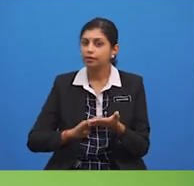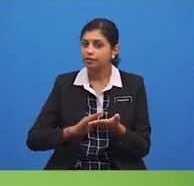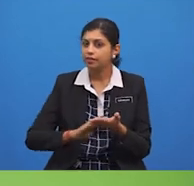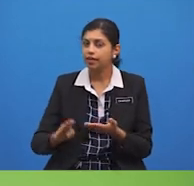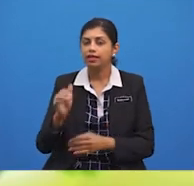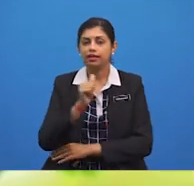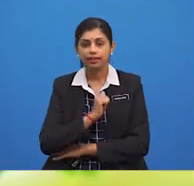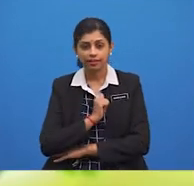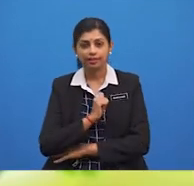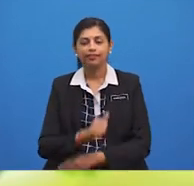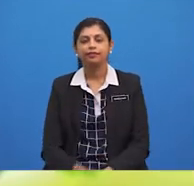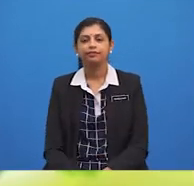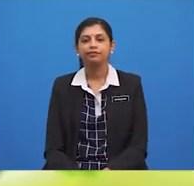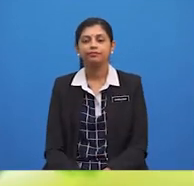diri.